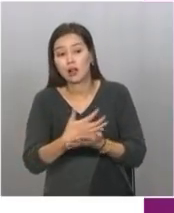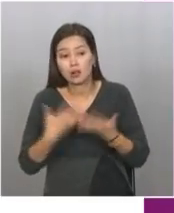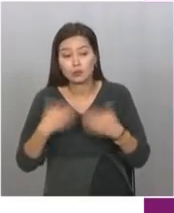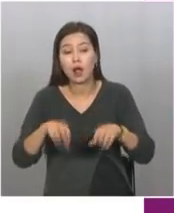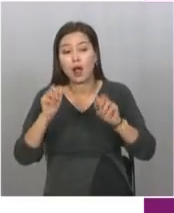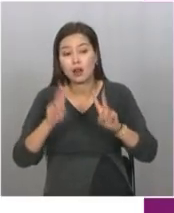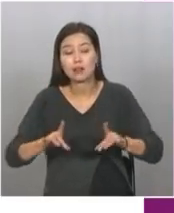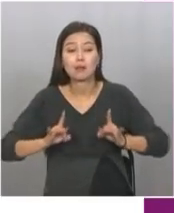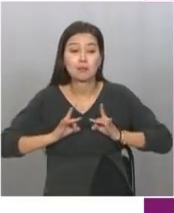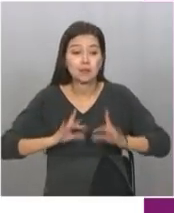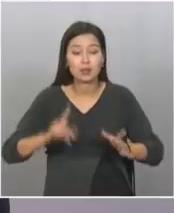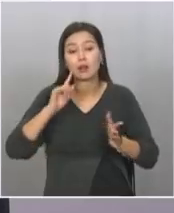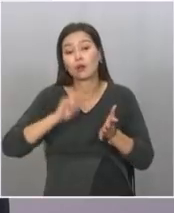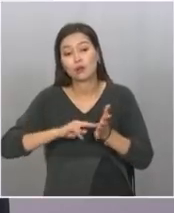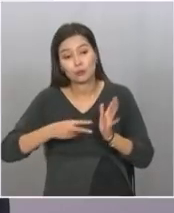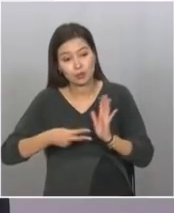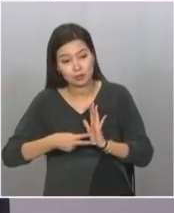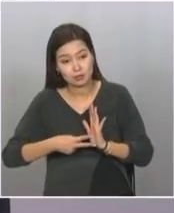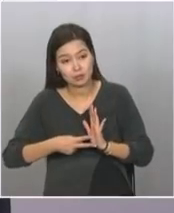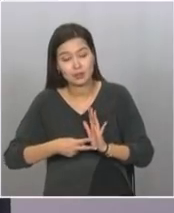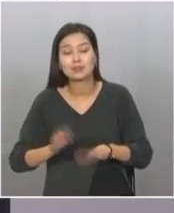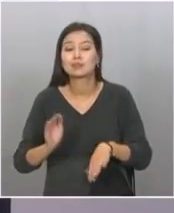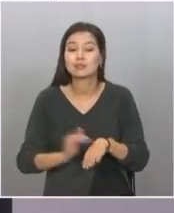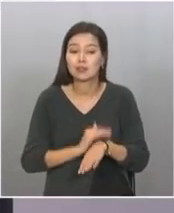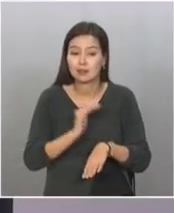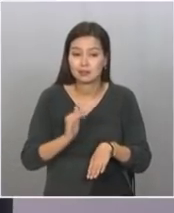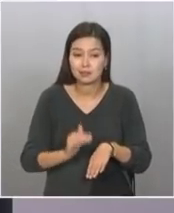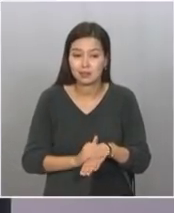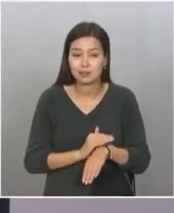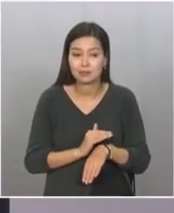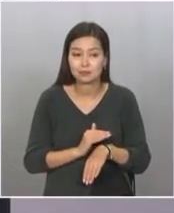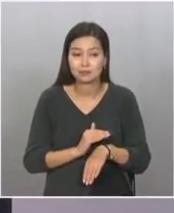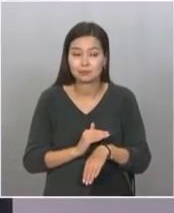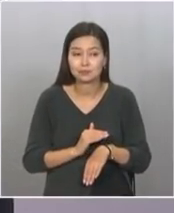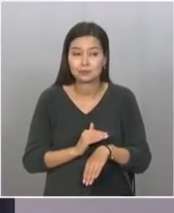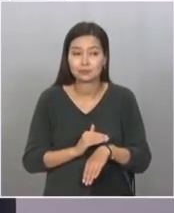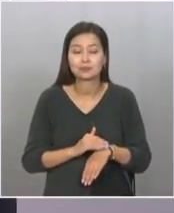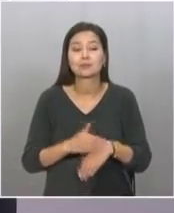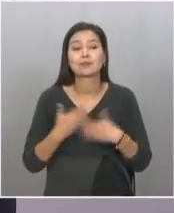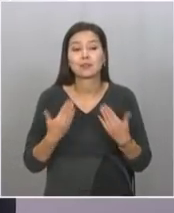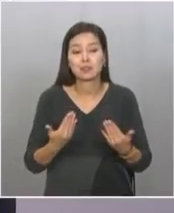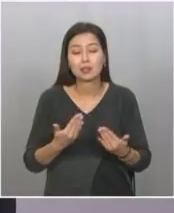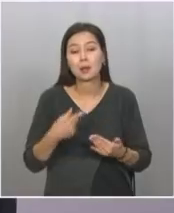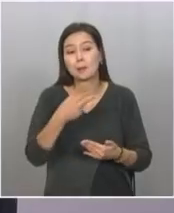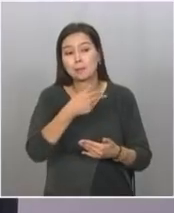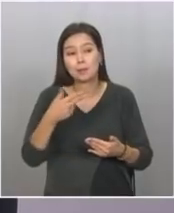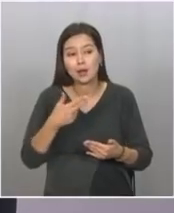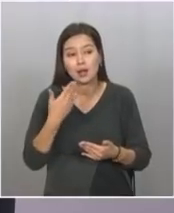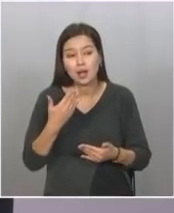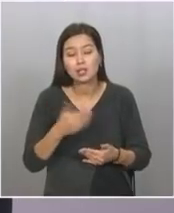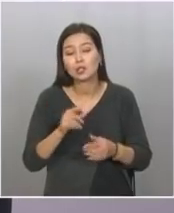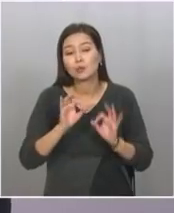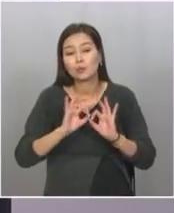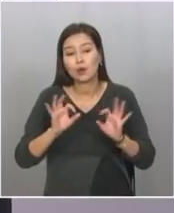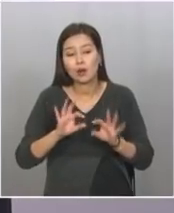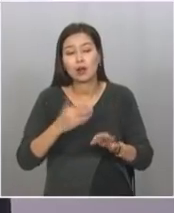арнайы мереке ұйымдастырылады. Жарайсыздар. Енді мәтін мазмұнын